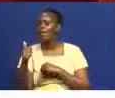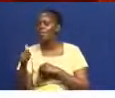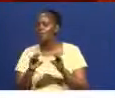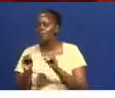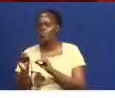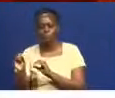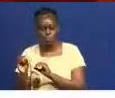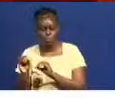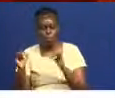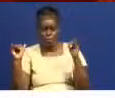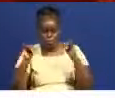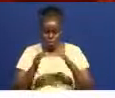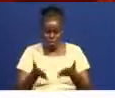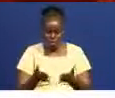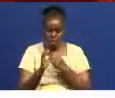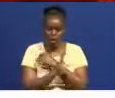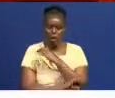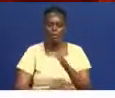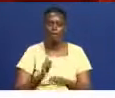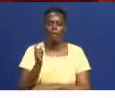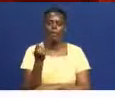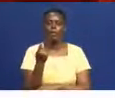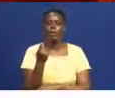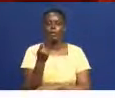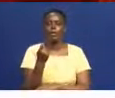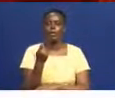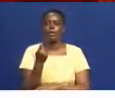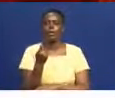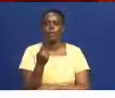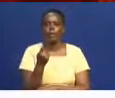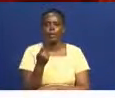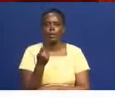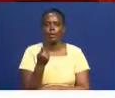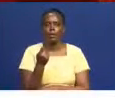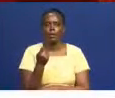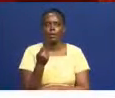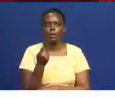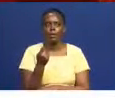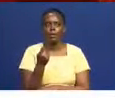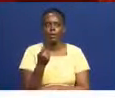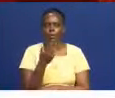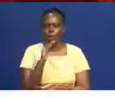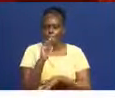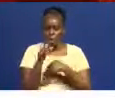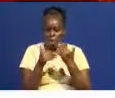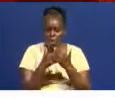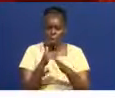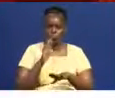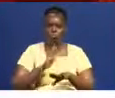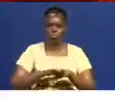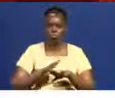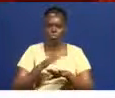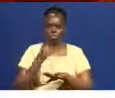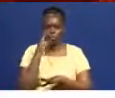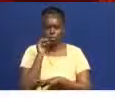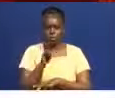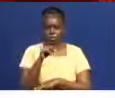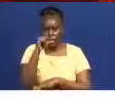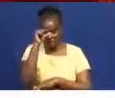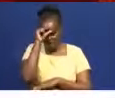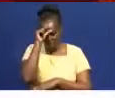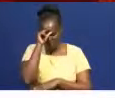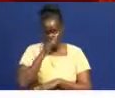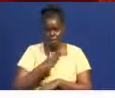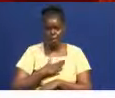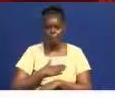kwenda isipokuwa kubaki hapa ndani ya Kenya. Kwa hiyo tunatakiana kila laheri kuona kwamba serikali